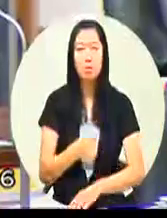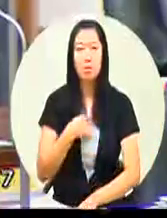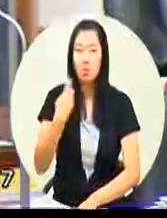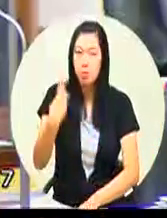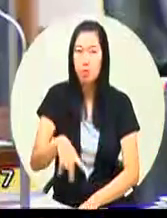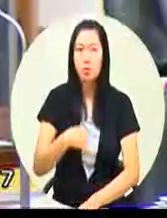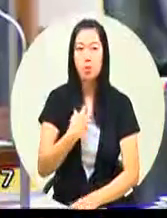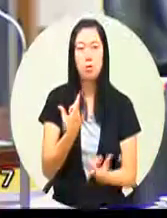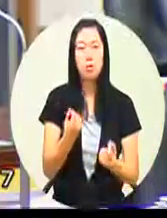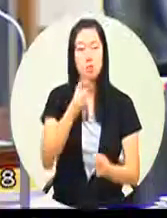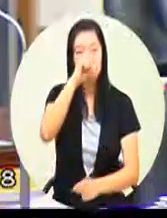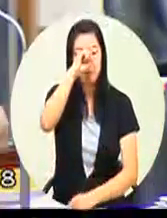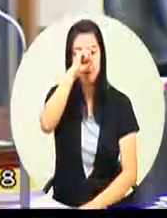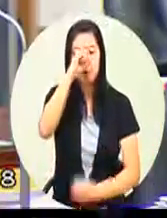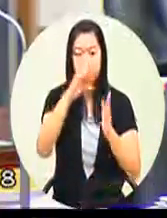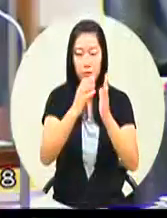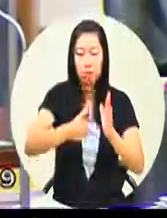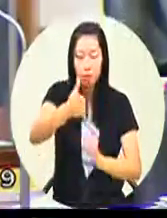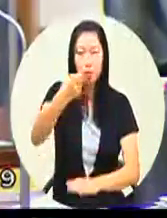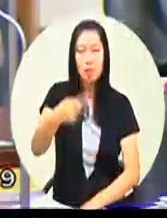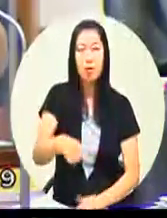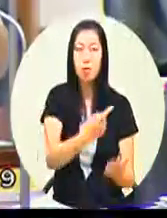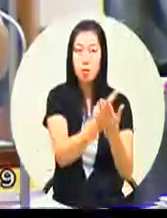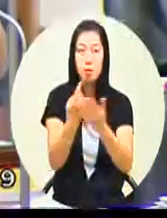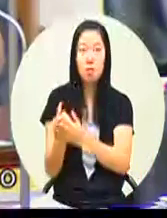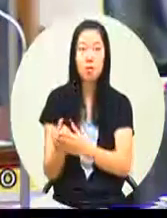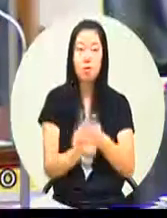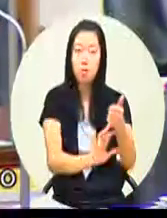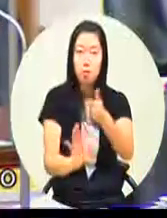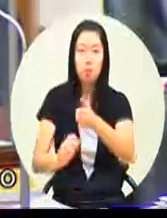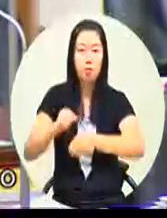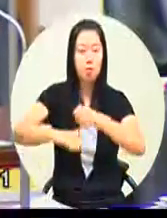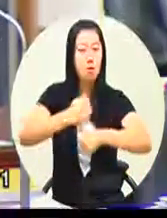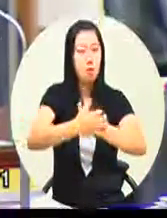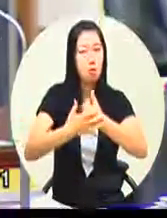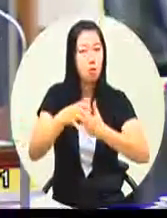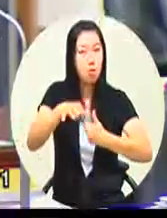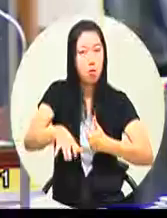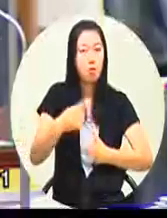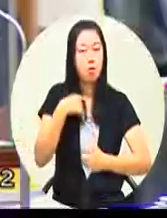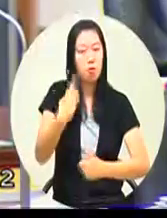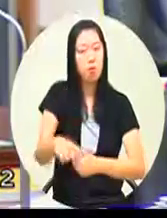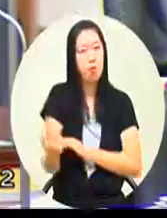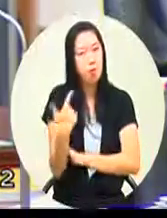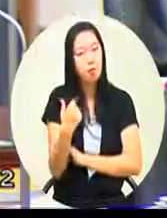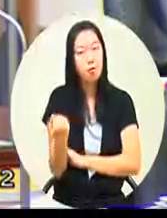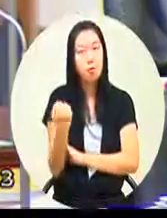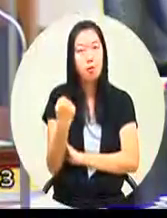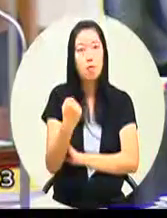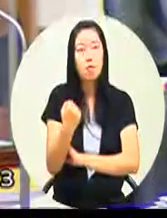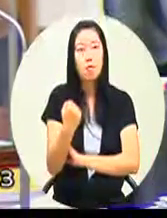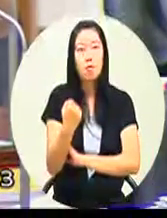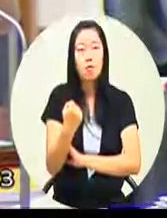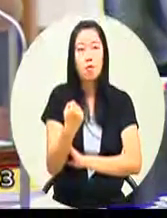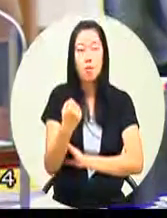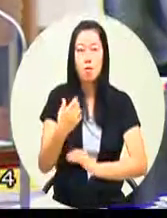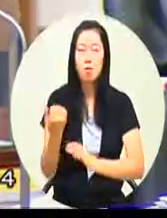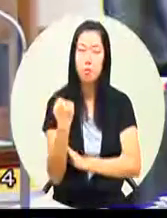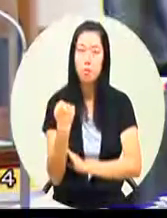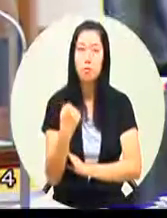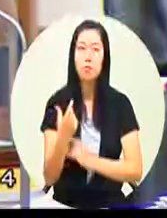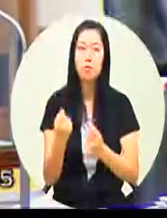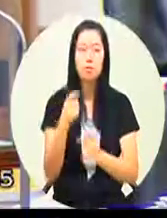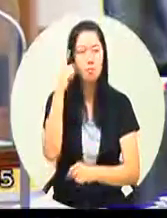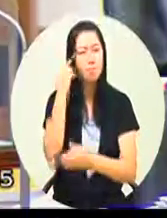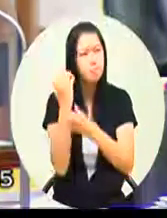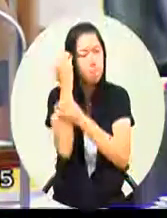是希望说我们局长还有我们各还有动保处这个部分还要继续努力一定要想出办法，如何让